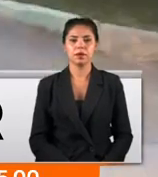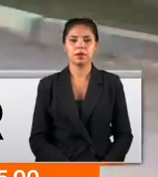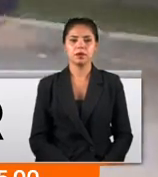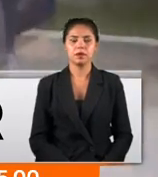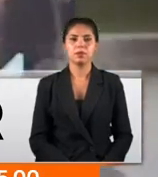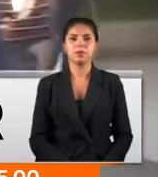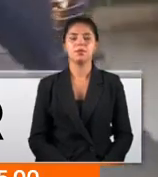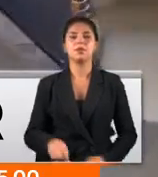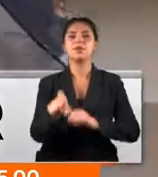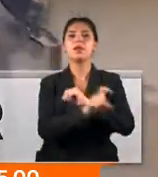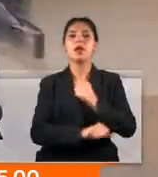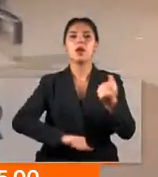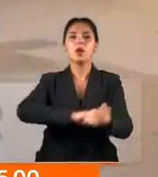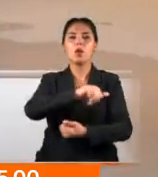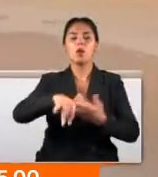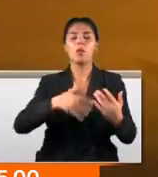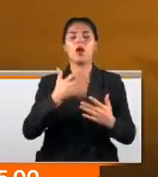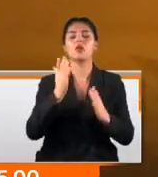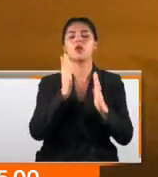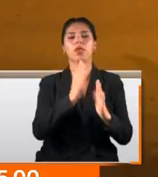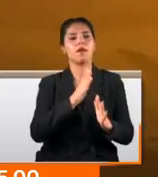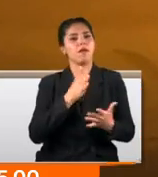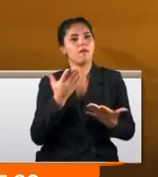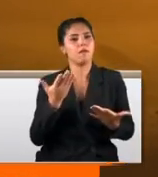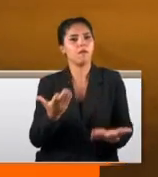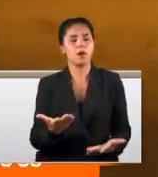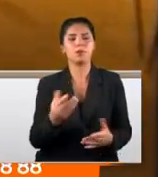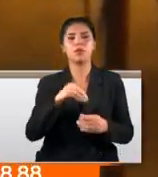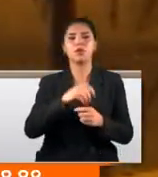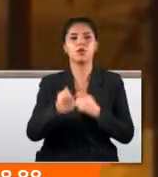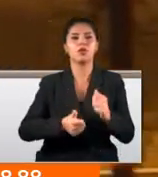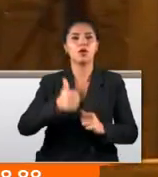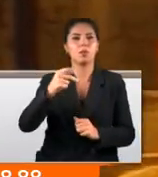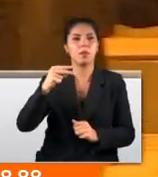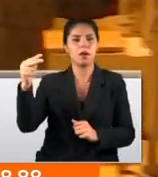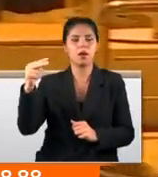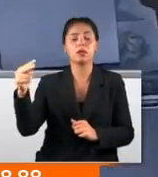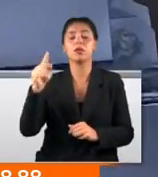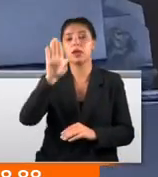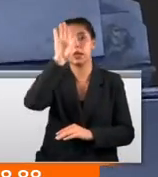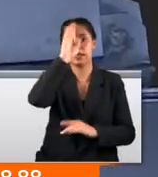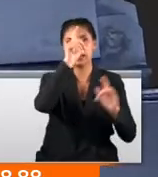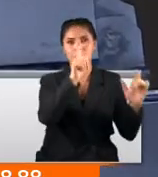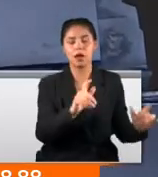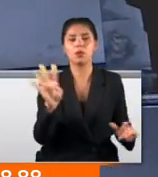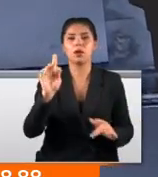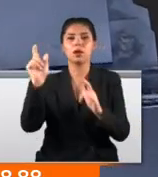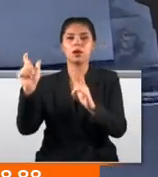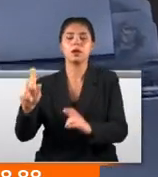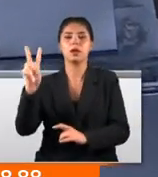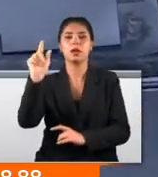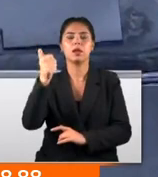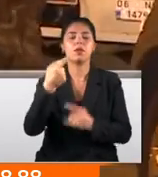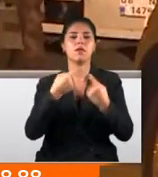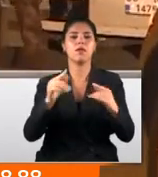iyi. Terör operasyonları ise 3 koldan hız kesmeden sürüyor. İçişleri Bakanlığı'nca İstanbul ve Kırklareli'nde 26